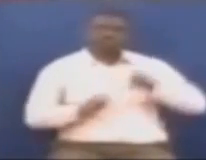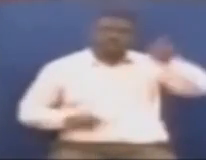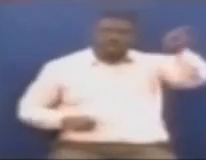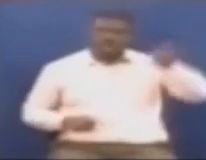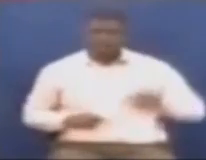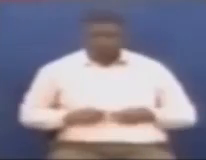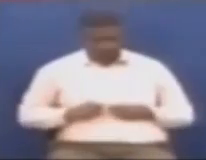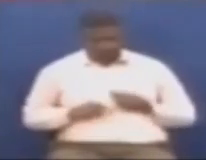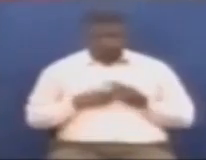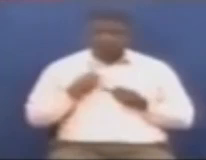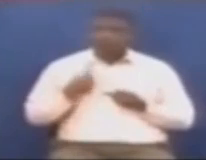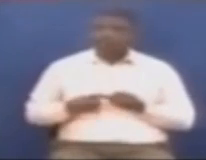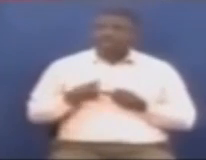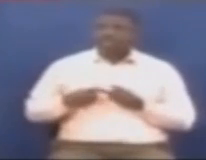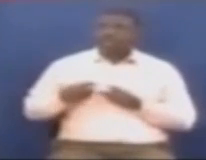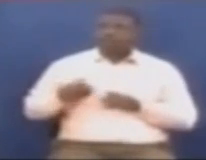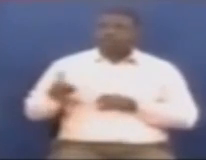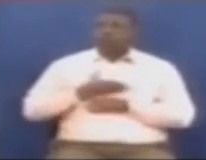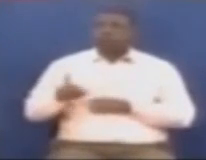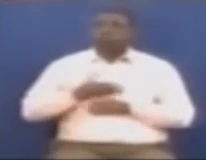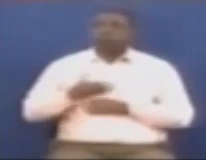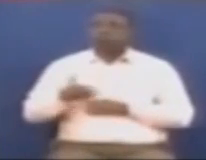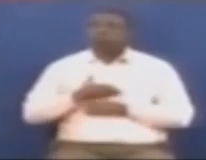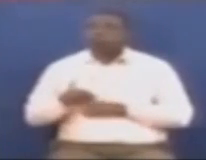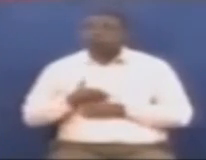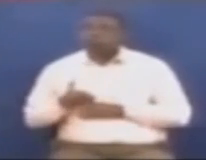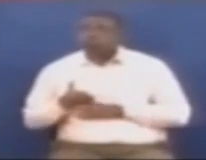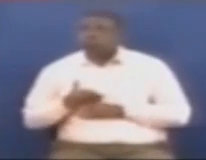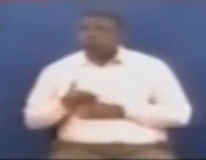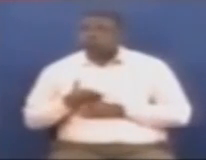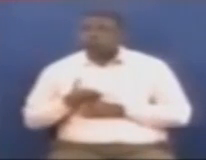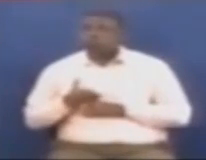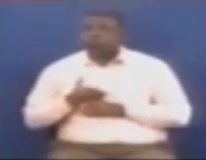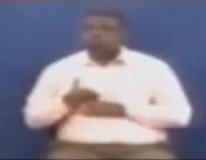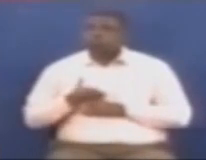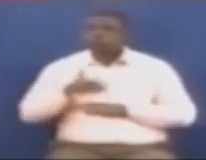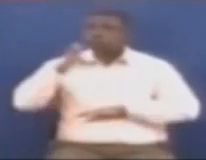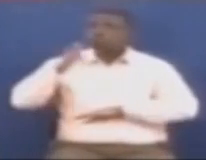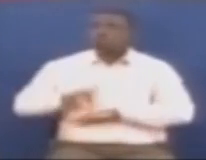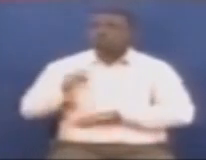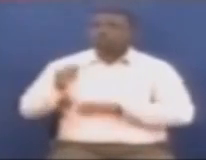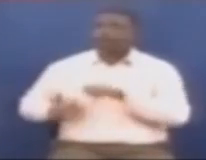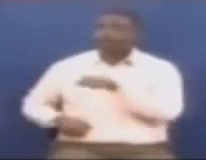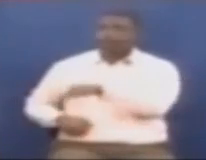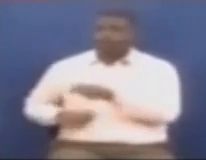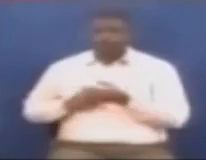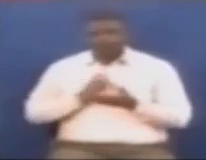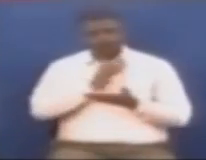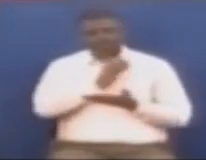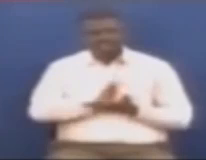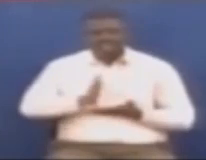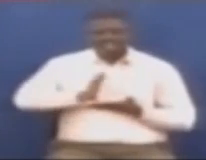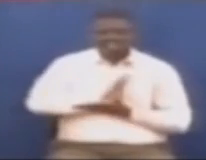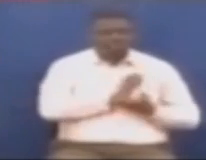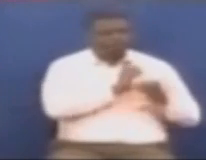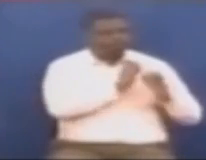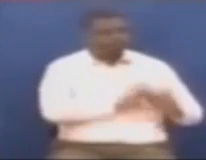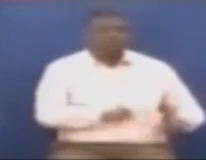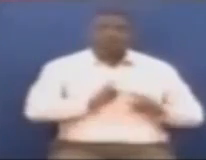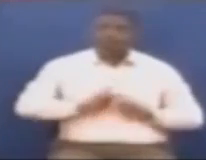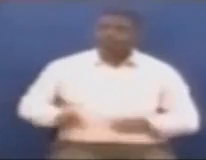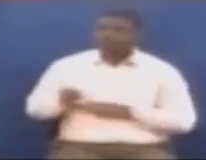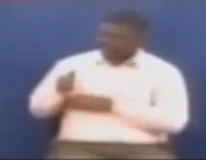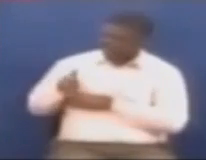maswali mawili ya nyongeza ya Mheshimiwa Kubenea. La kwanza, baadhi ya mashirika ya umma